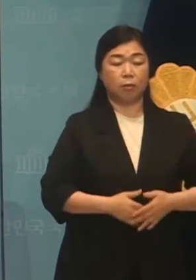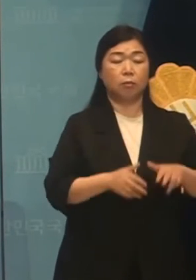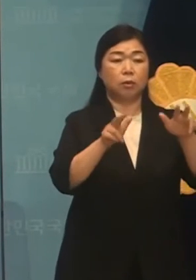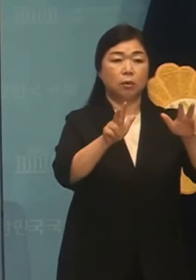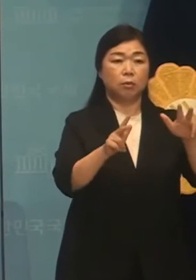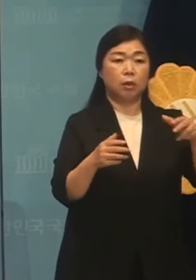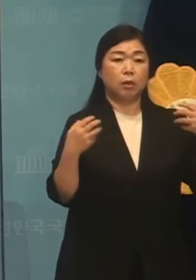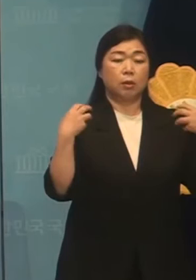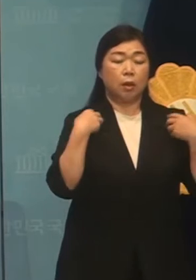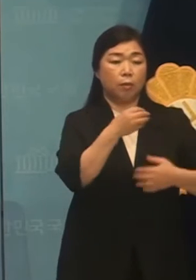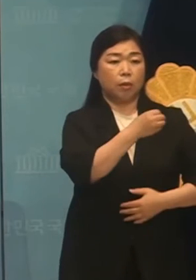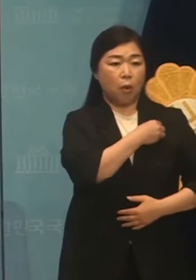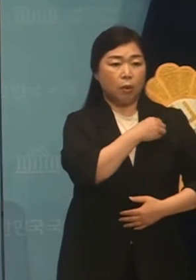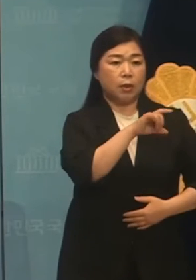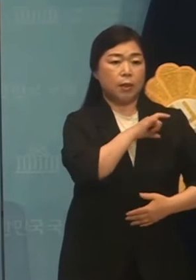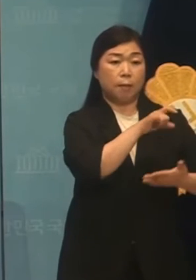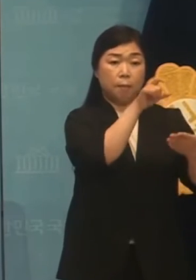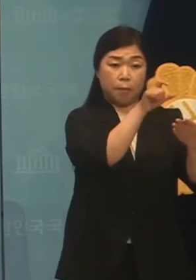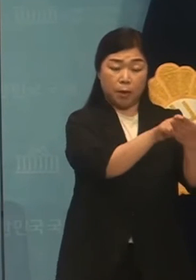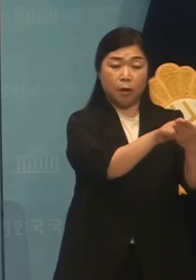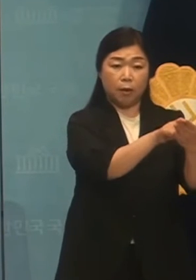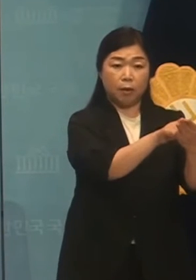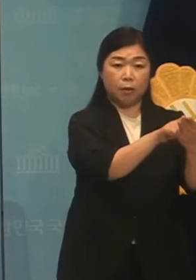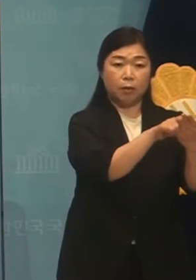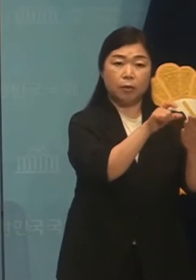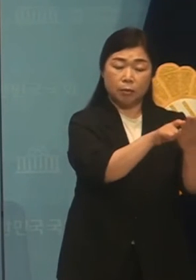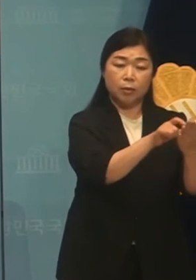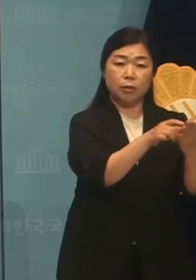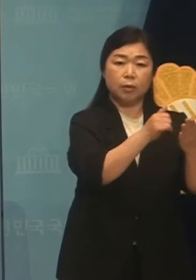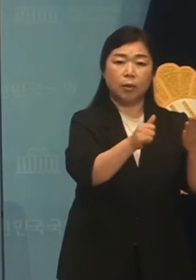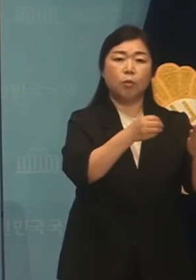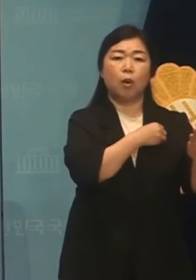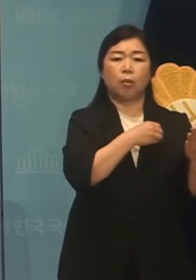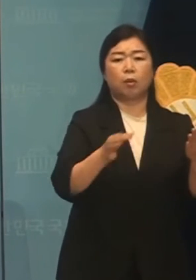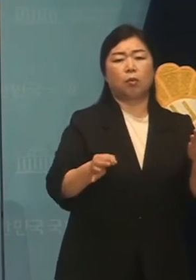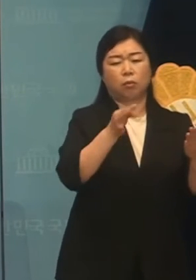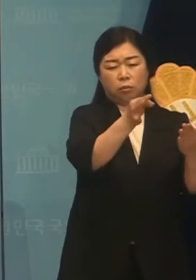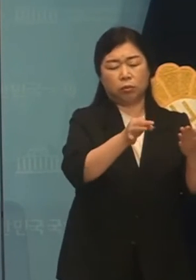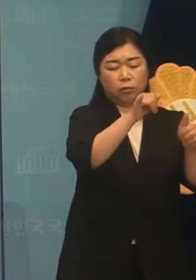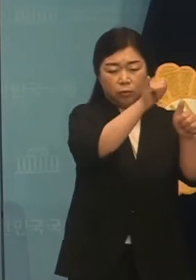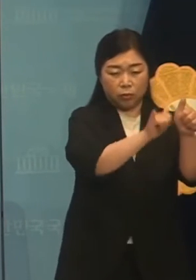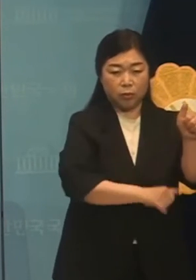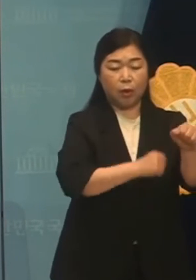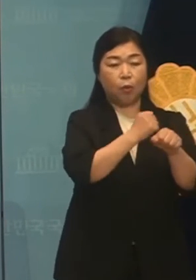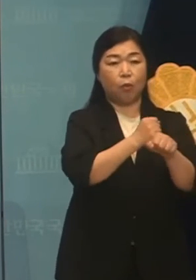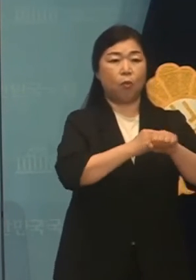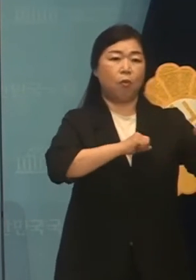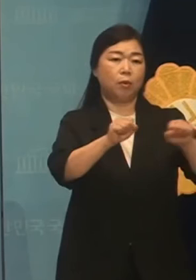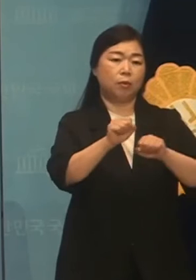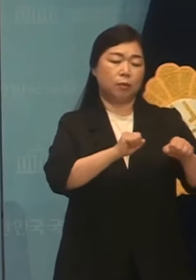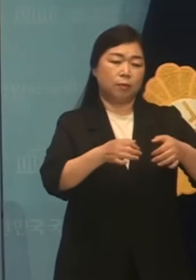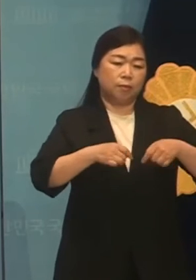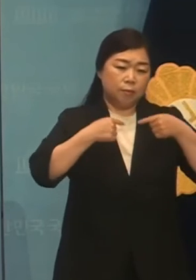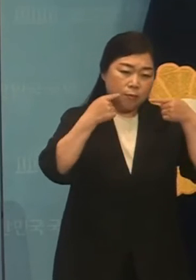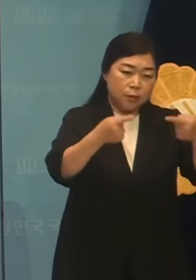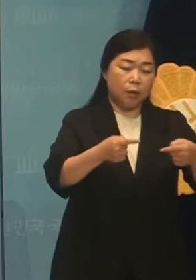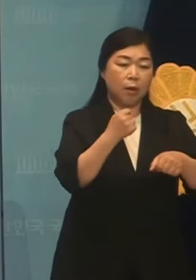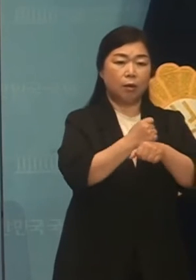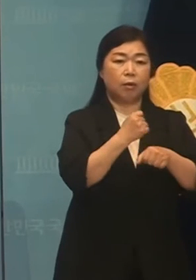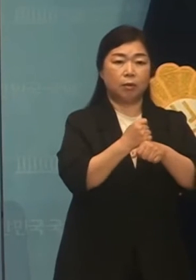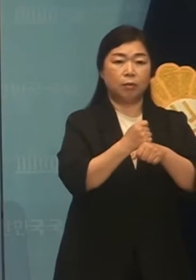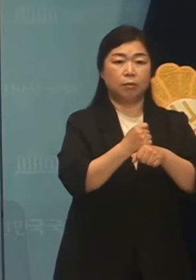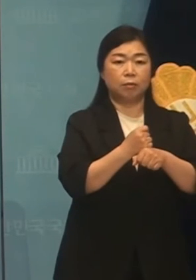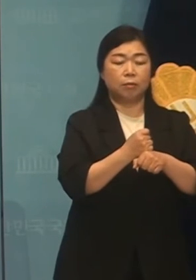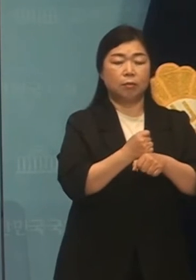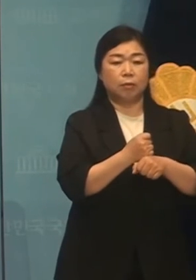현재 책임당원이라고 이름 지어진 그 당비를 내고 당의 활동에 적극적으로 참여해온 우리